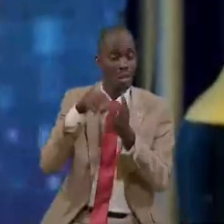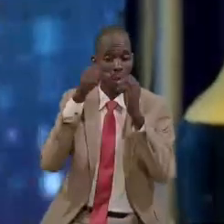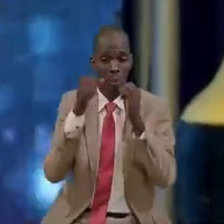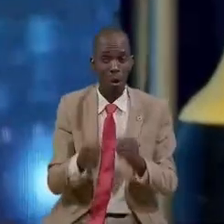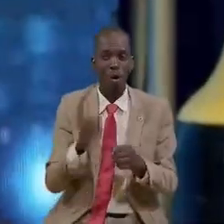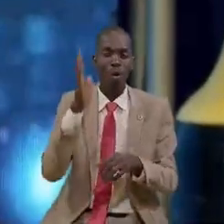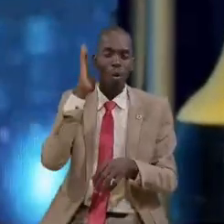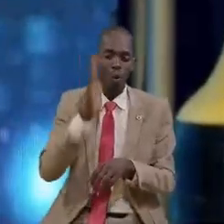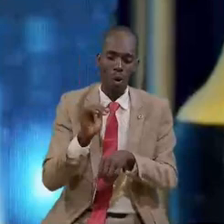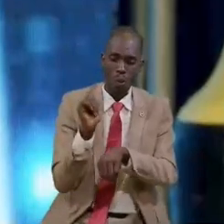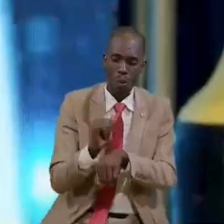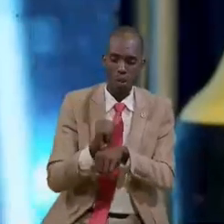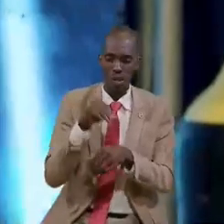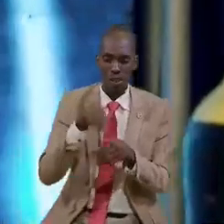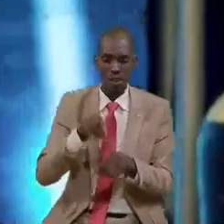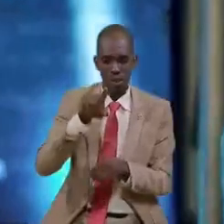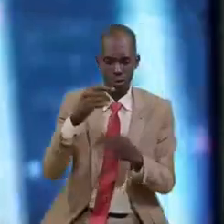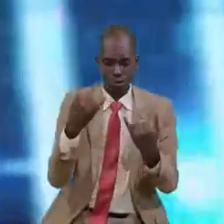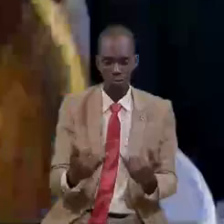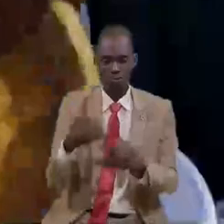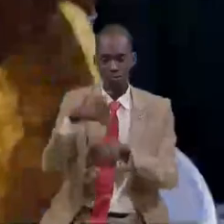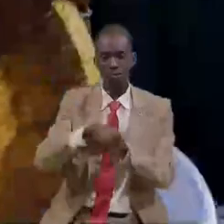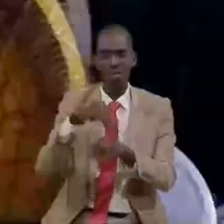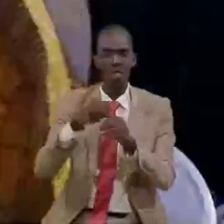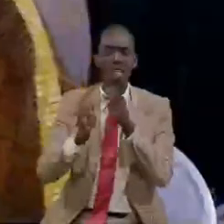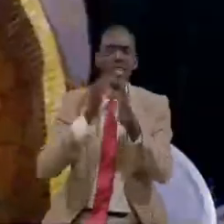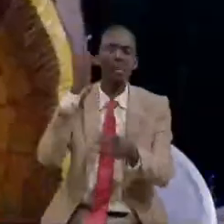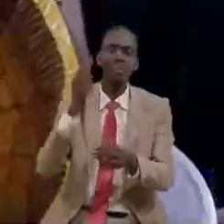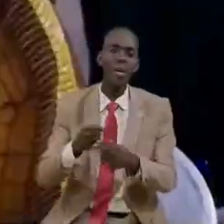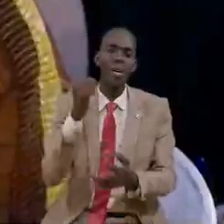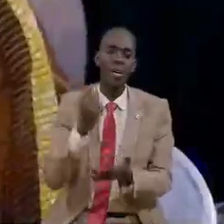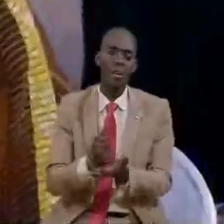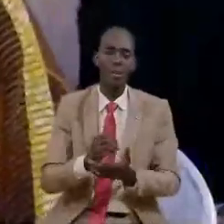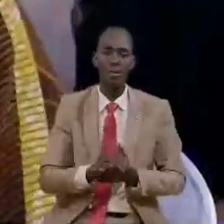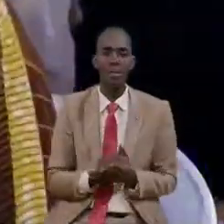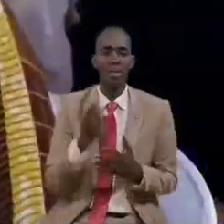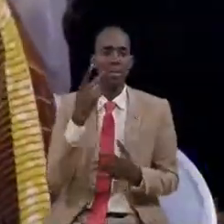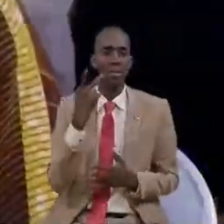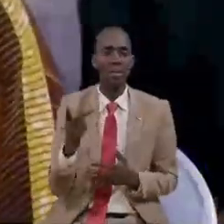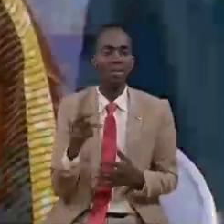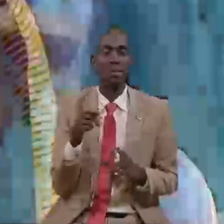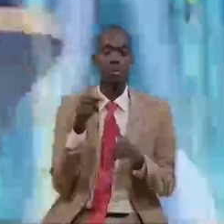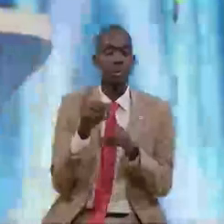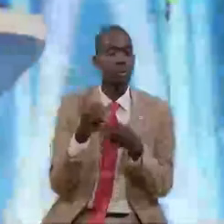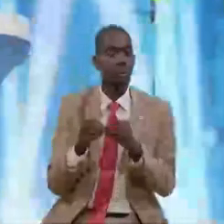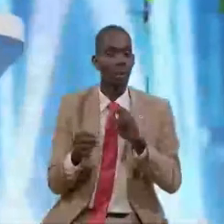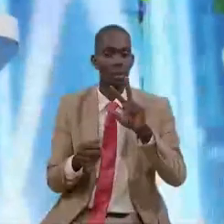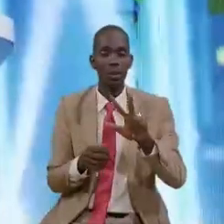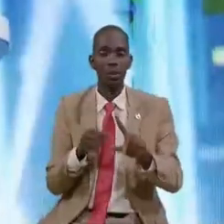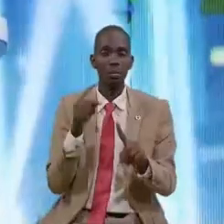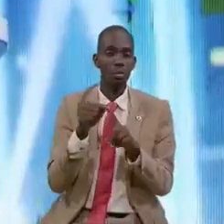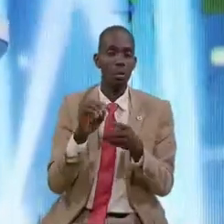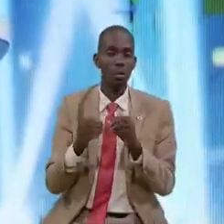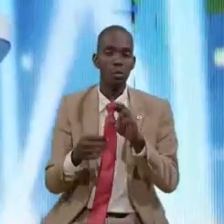agir au-dedans de vous ce soir au nom de Jésus-Christ. Voyons numéro 3 là-bas, numéro 3.